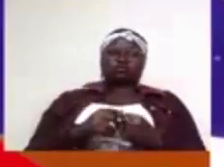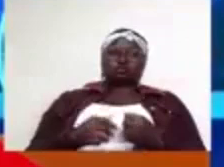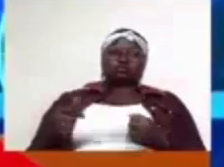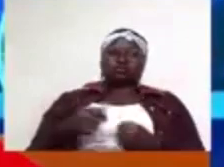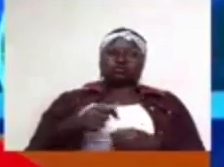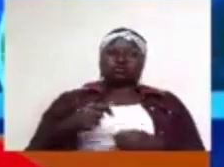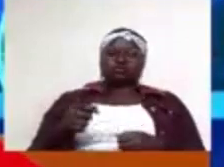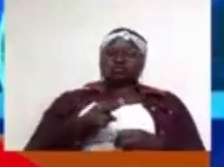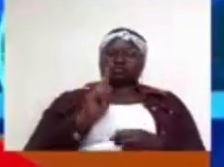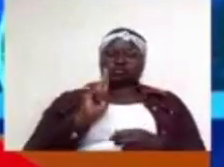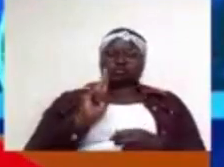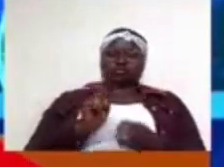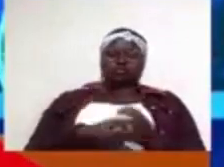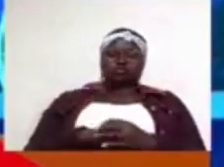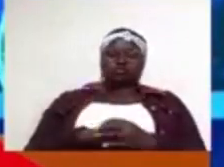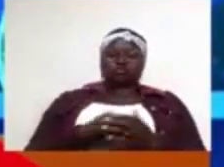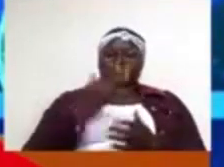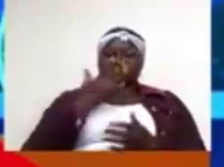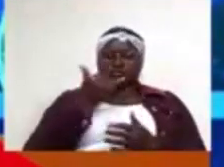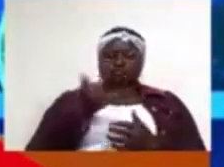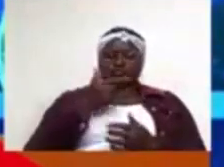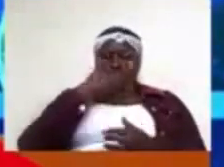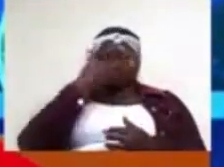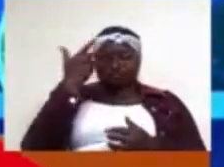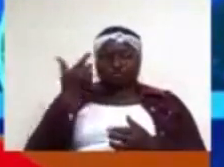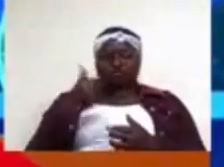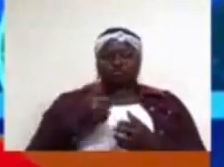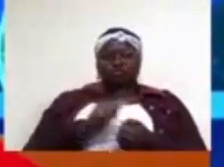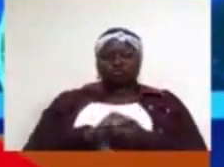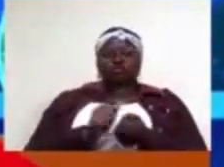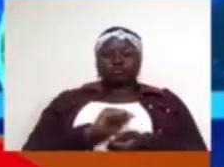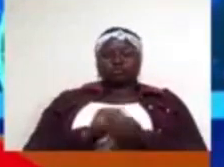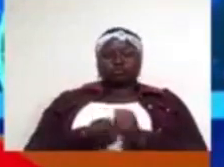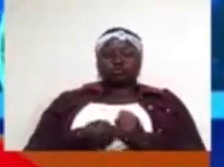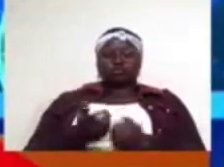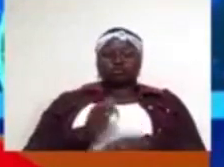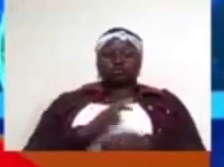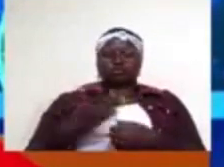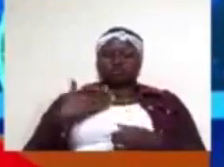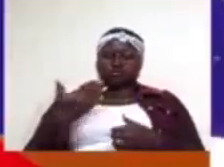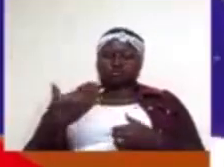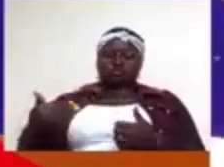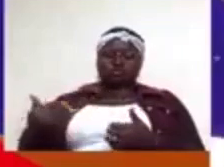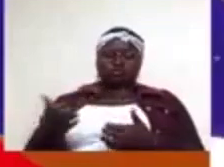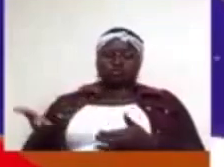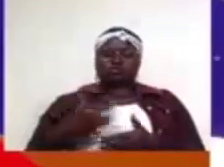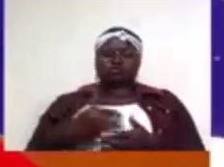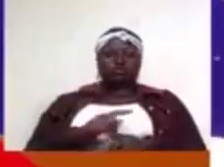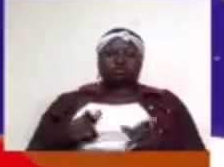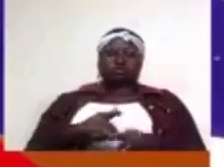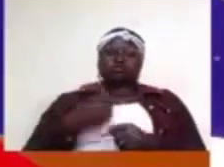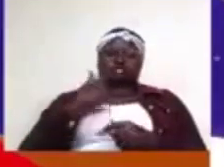macogothanaga umwaka rathori ungi why because modosho ena maundu akuete thini wake na